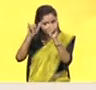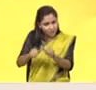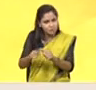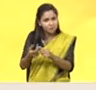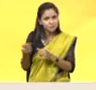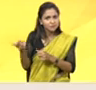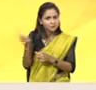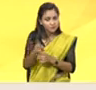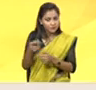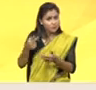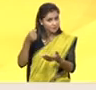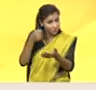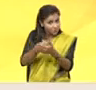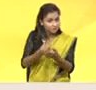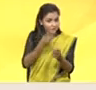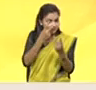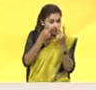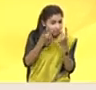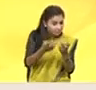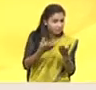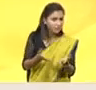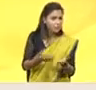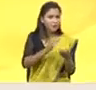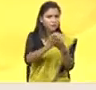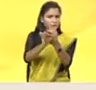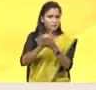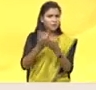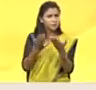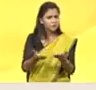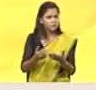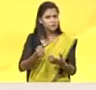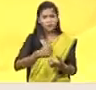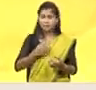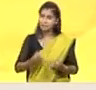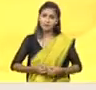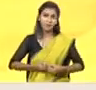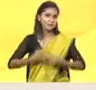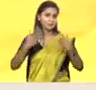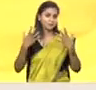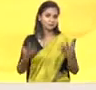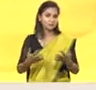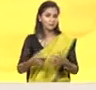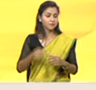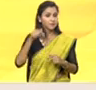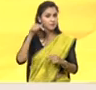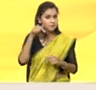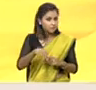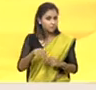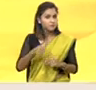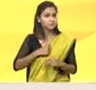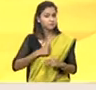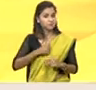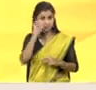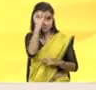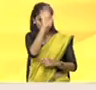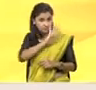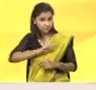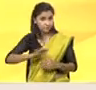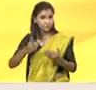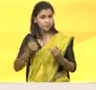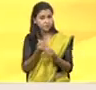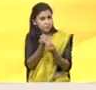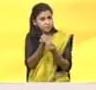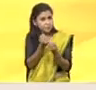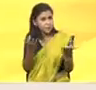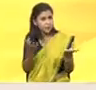रहे हैं। साथियों, मुझे खुशी है कि आज हमारे देश में